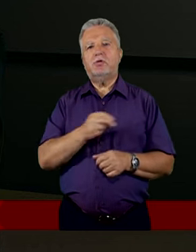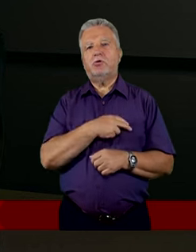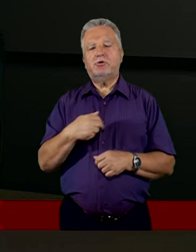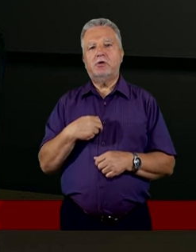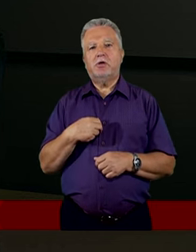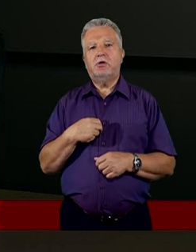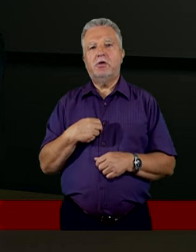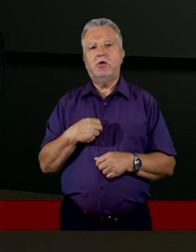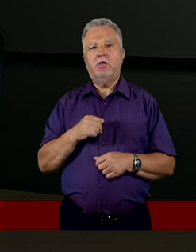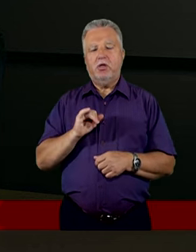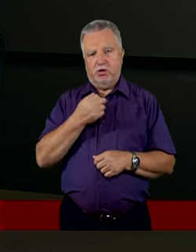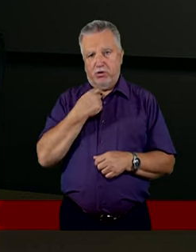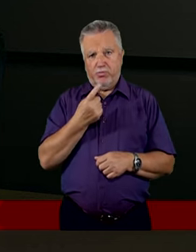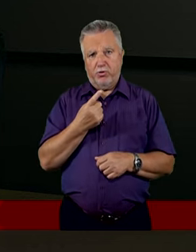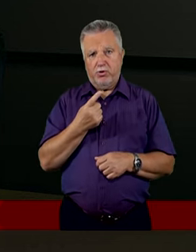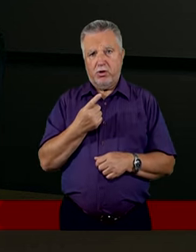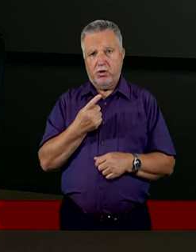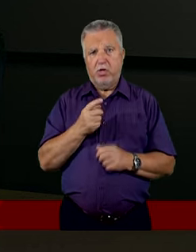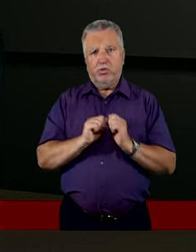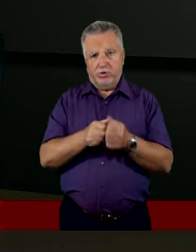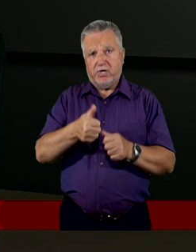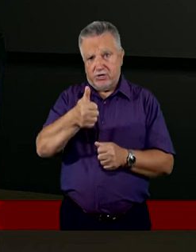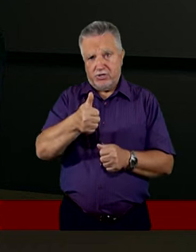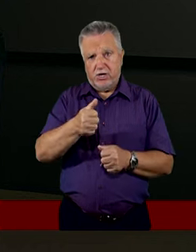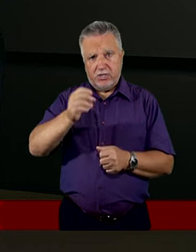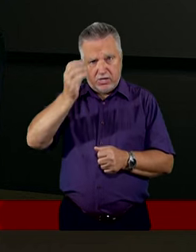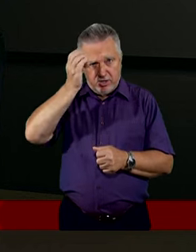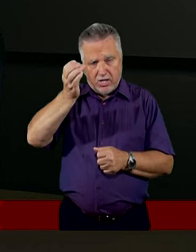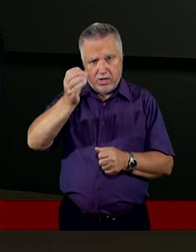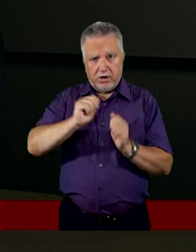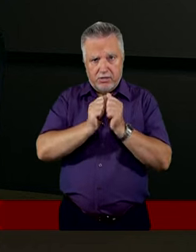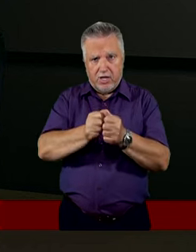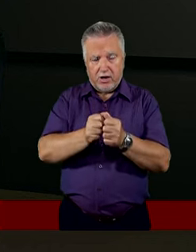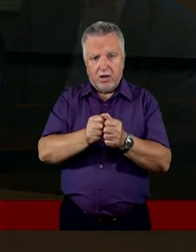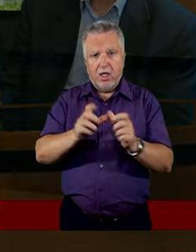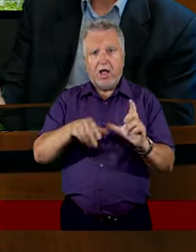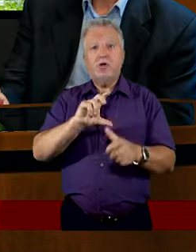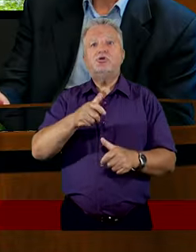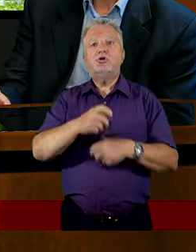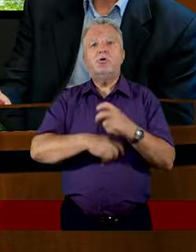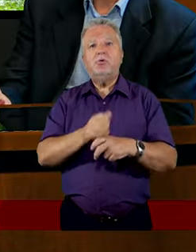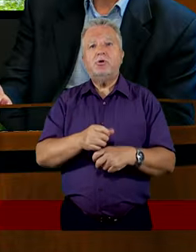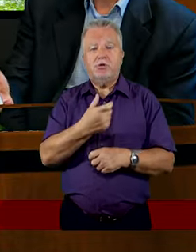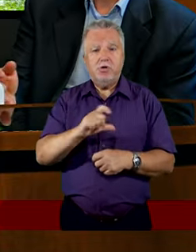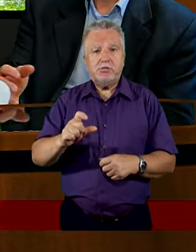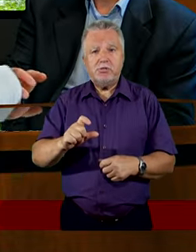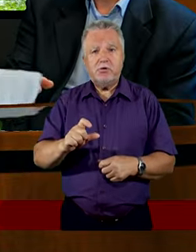i zapyta, no dobrze, dostałeś jeden talent, ale coś z nim zrobił. Nic. Więc